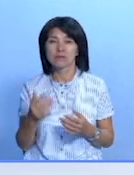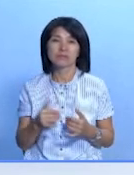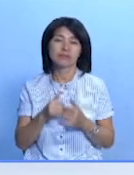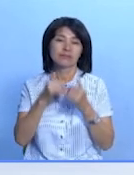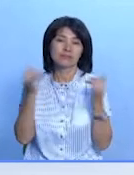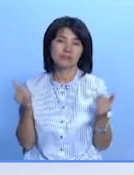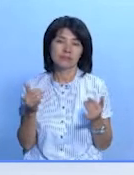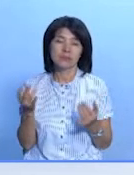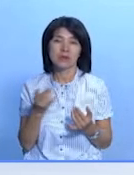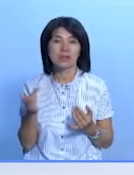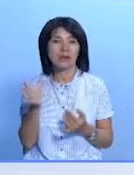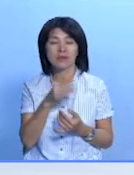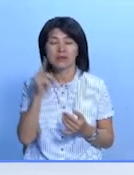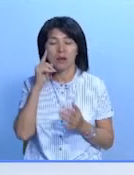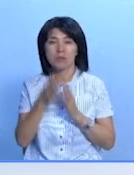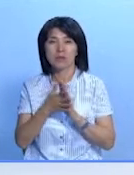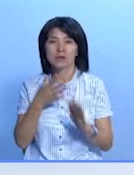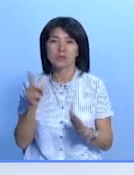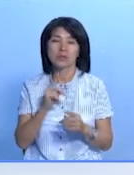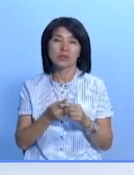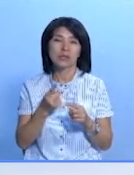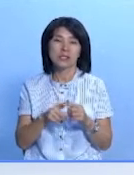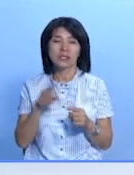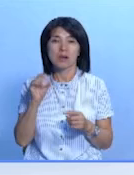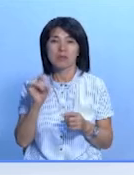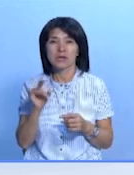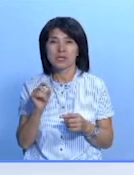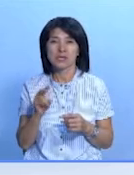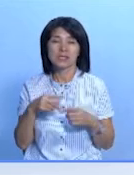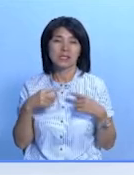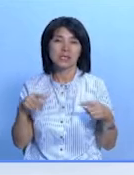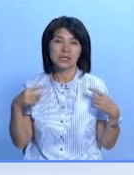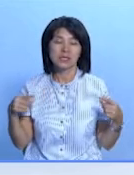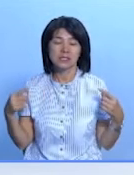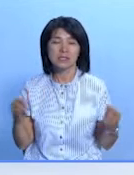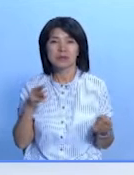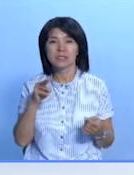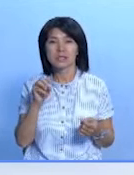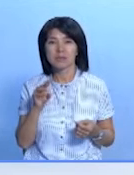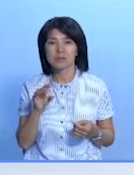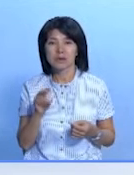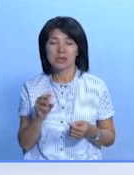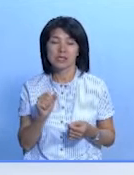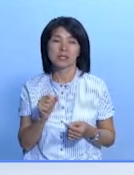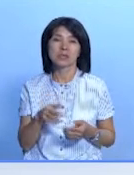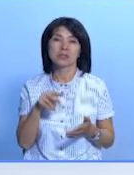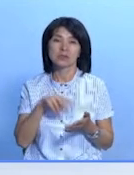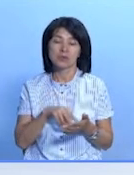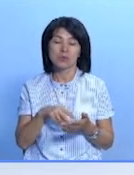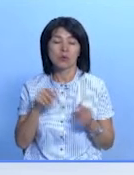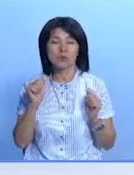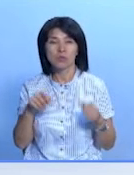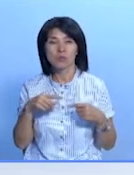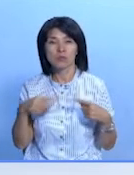возросла. Между тем, не все понимают, что эти аппараты бывают различными по типу, соответственно, и стоить могут